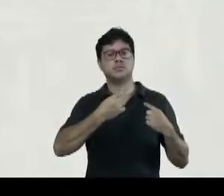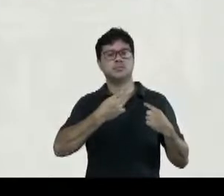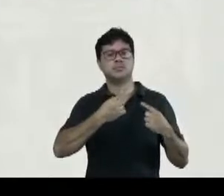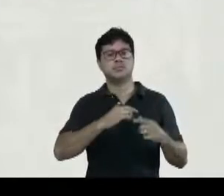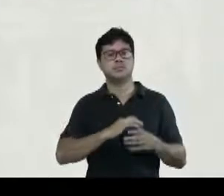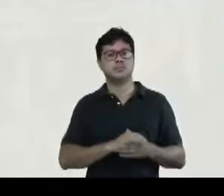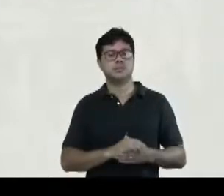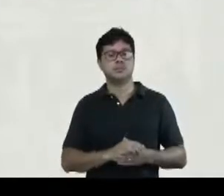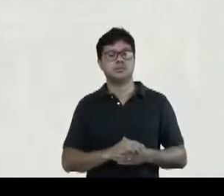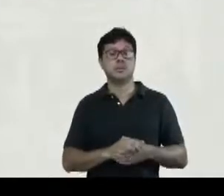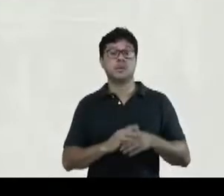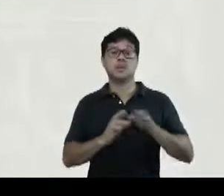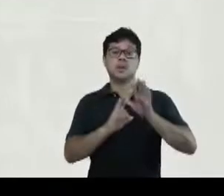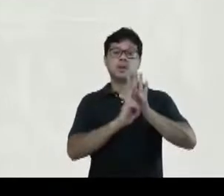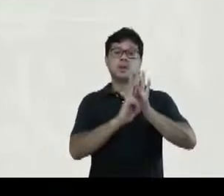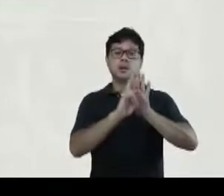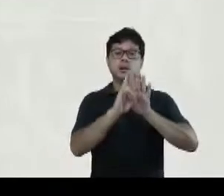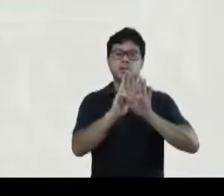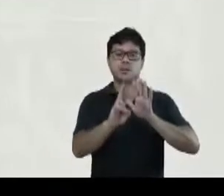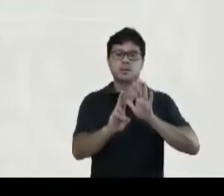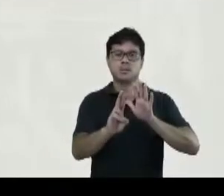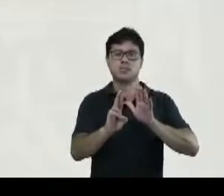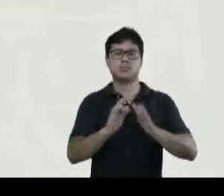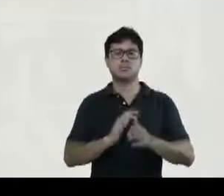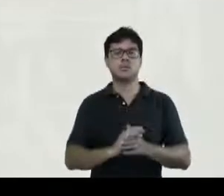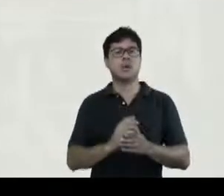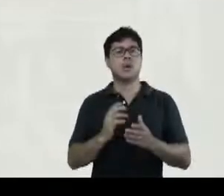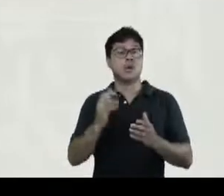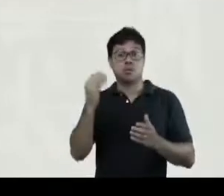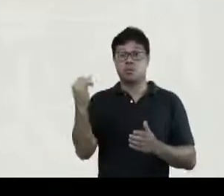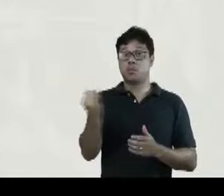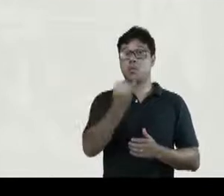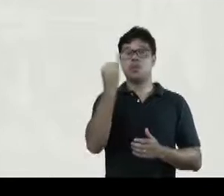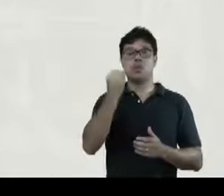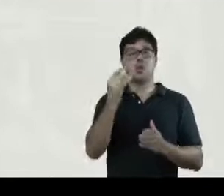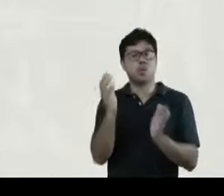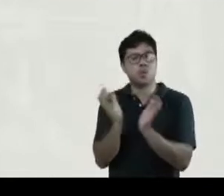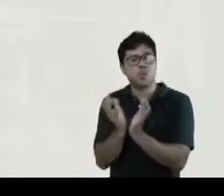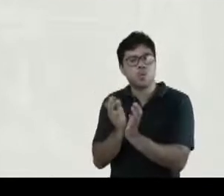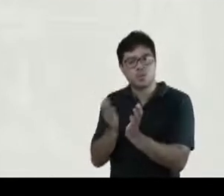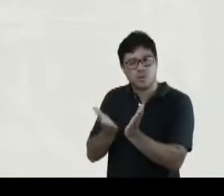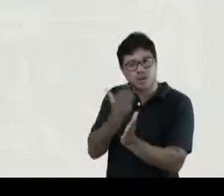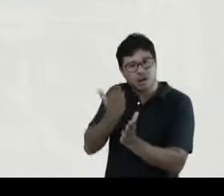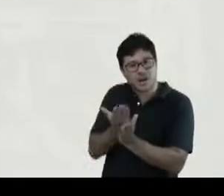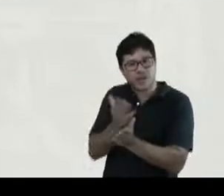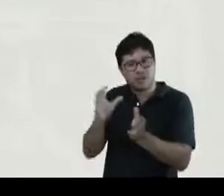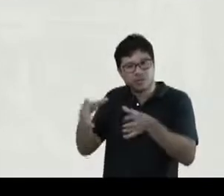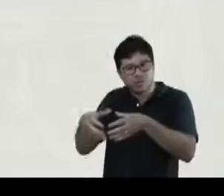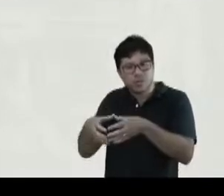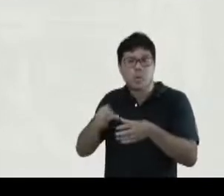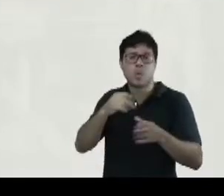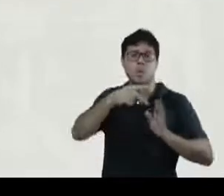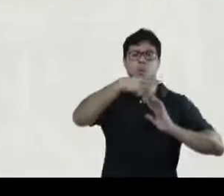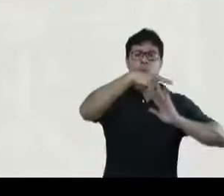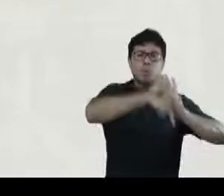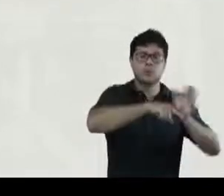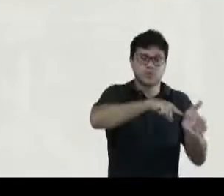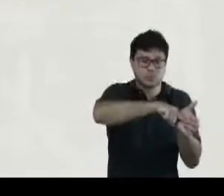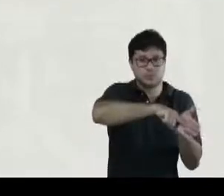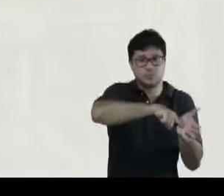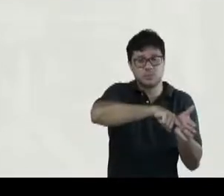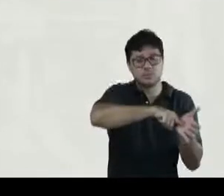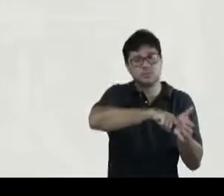oder eines eigenen Forschungsprojekts in diesem Kontext darzustellen. Mit anderen Worten, und das ist mir